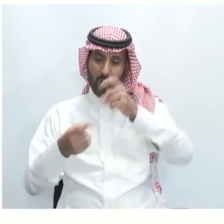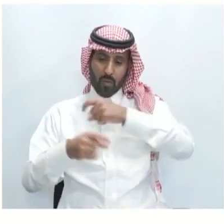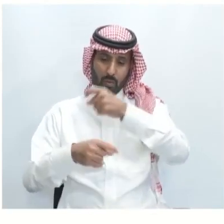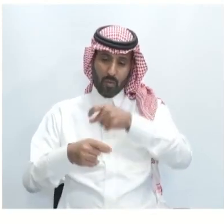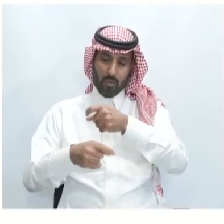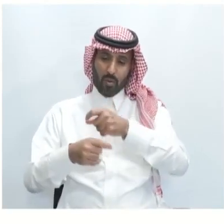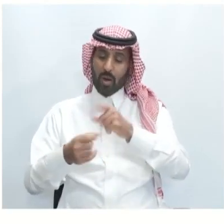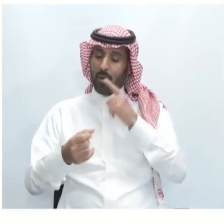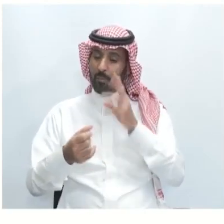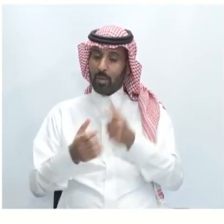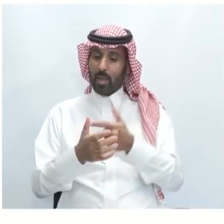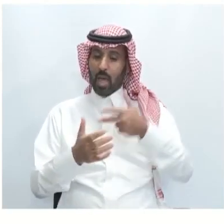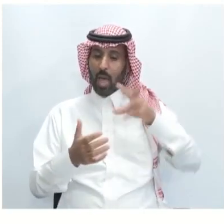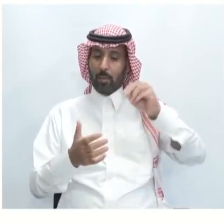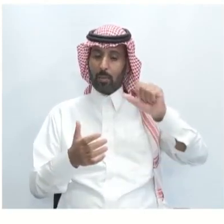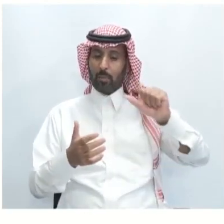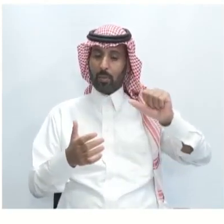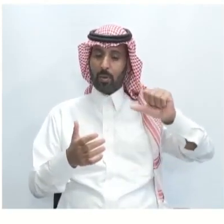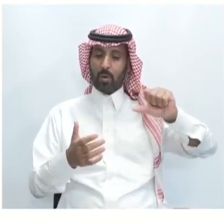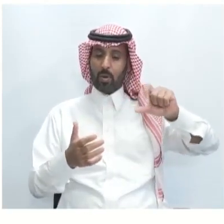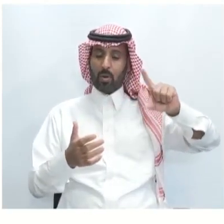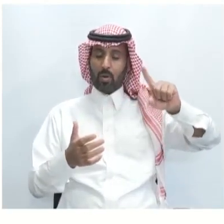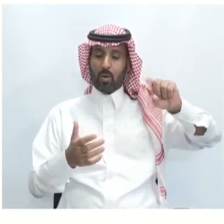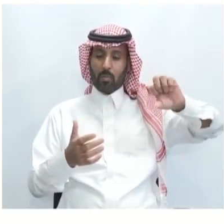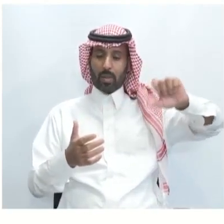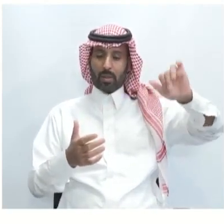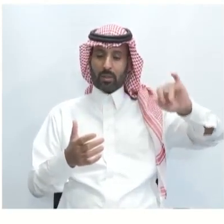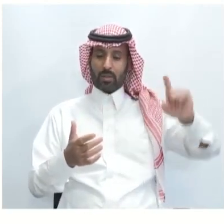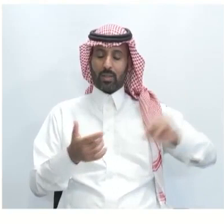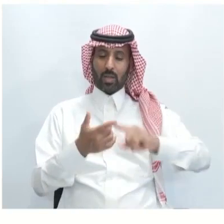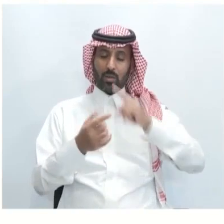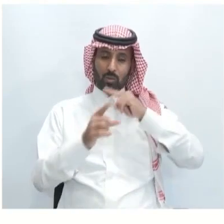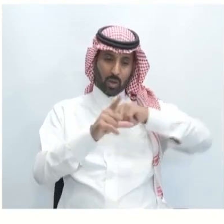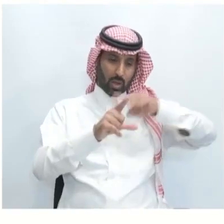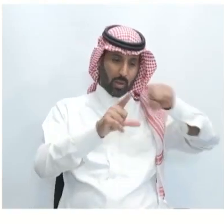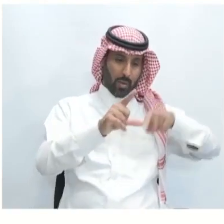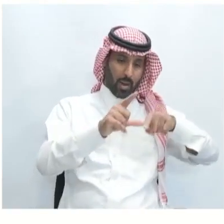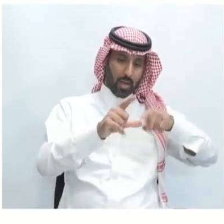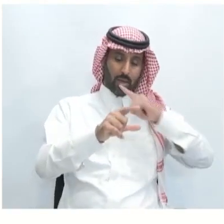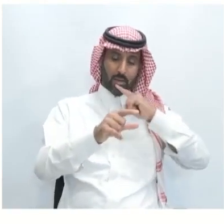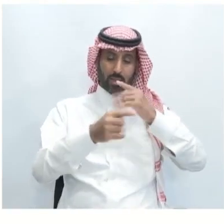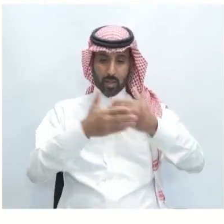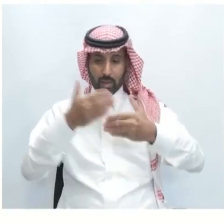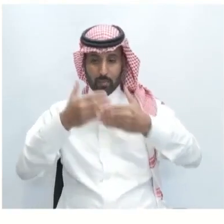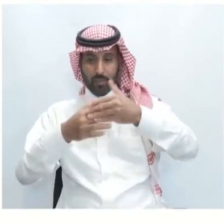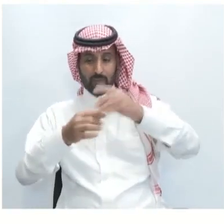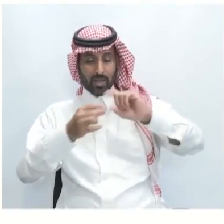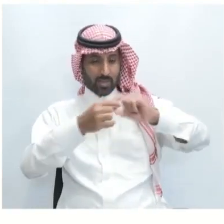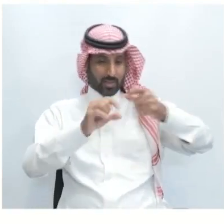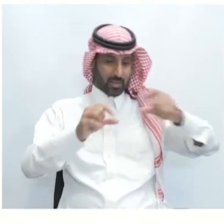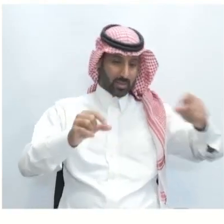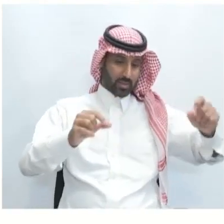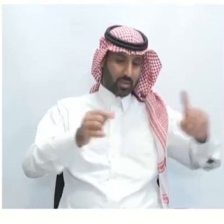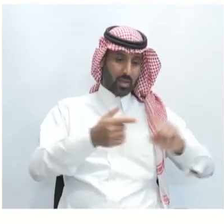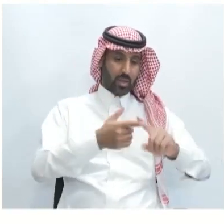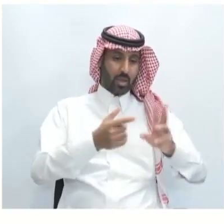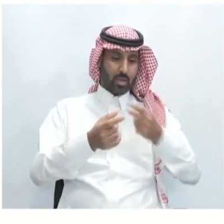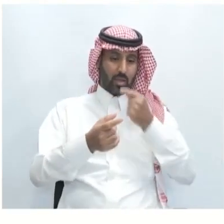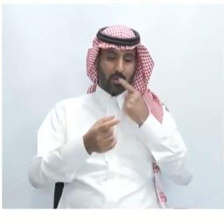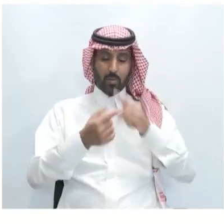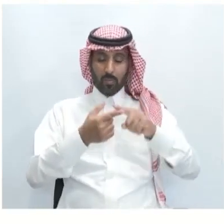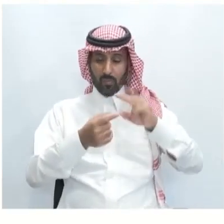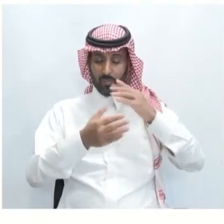صوره هلبوليمرات في المحلول المائي ام تركيب حلقيه تركيب بنائيه مفتوحه السلسله ام